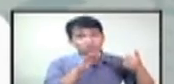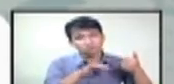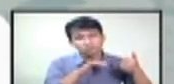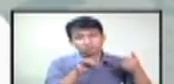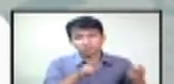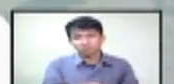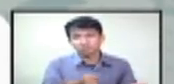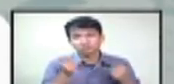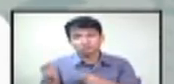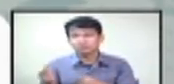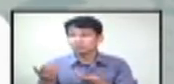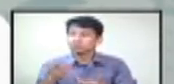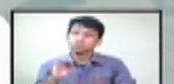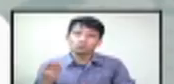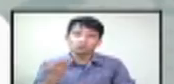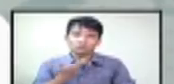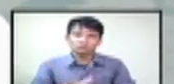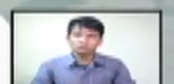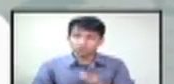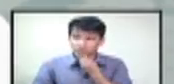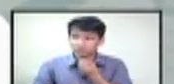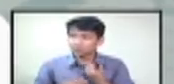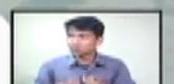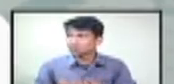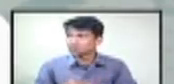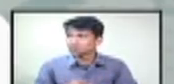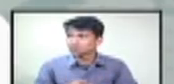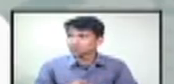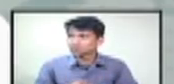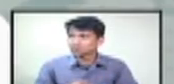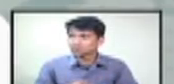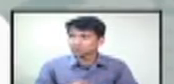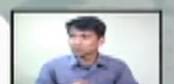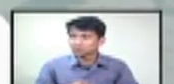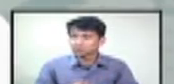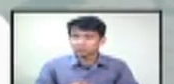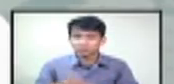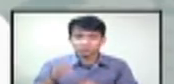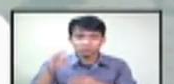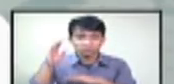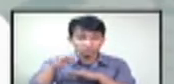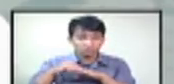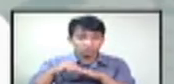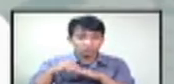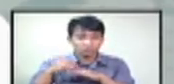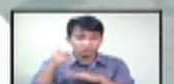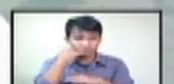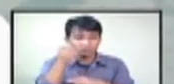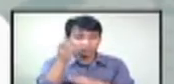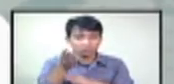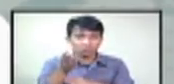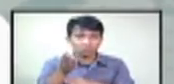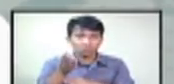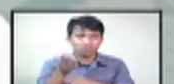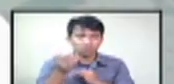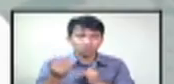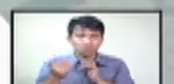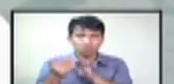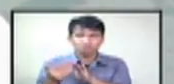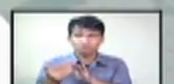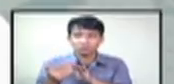sila tapos hindi pa pinapakain, sir. Ganito, tatawagan ko kagad yung ating labor attaché, pero for the